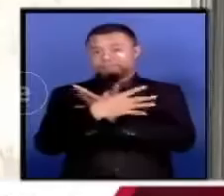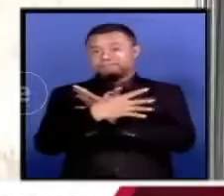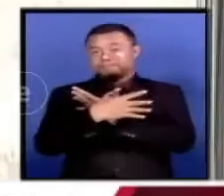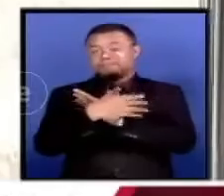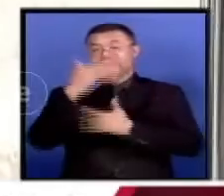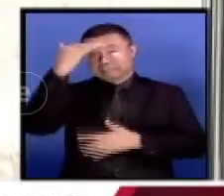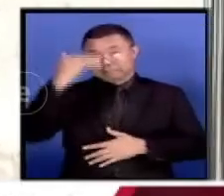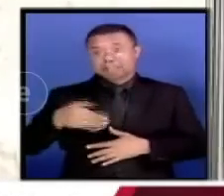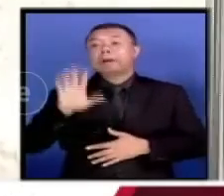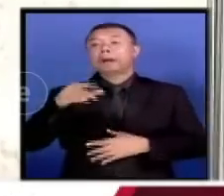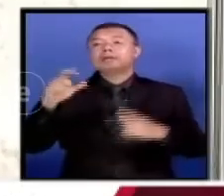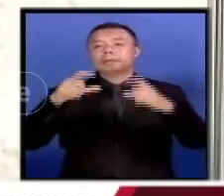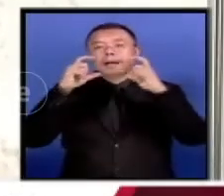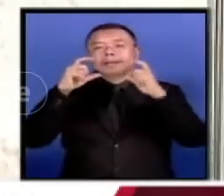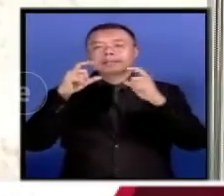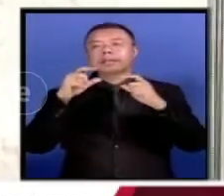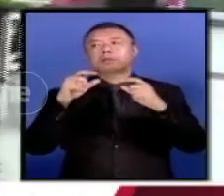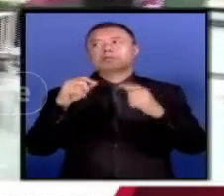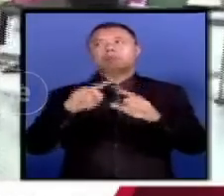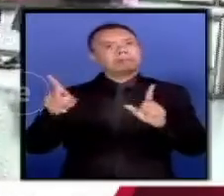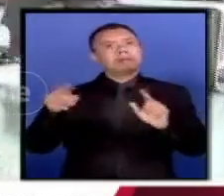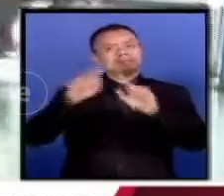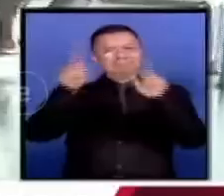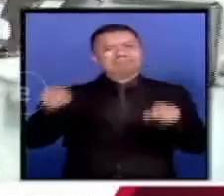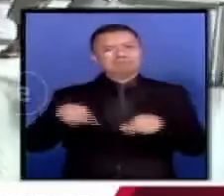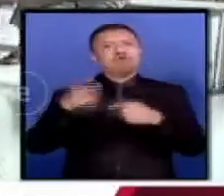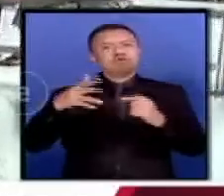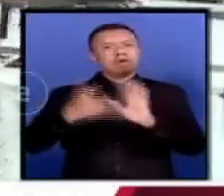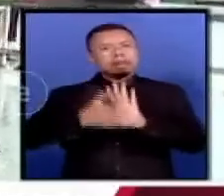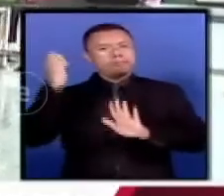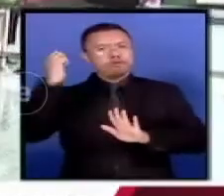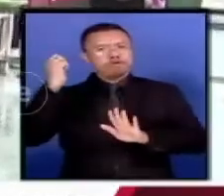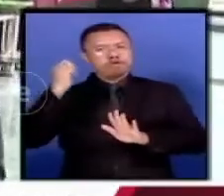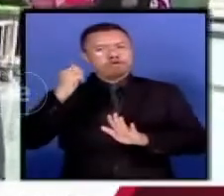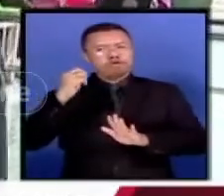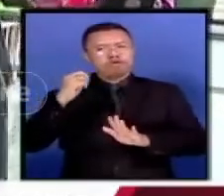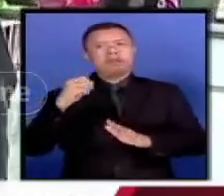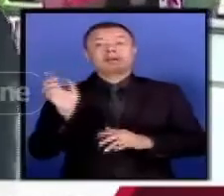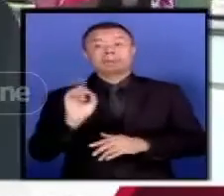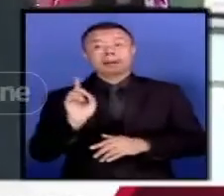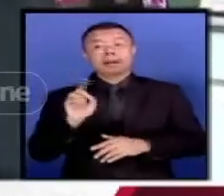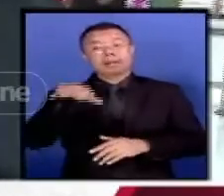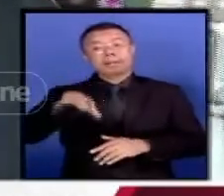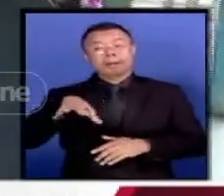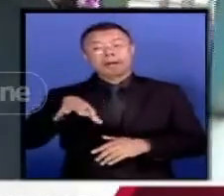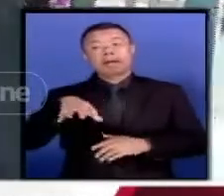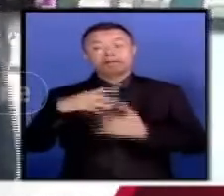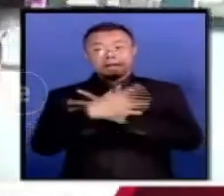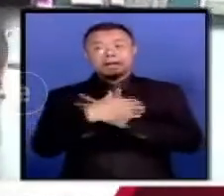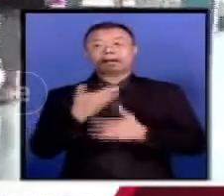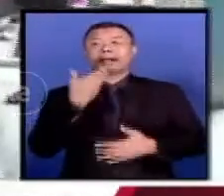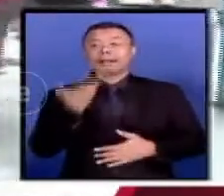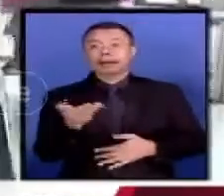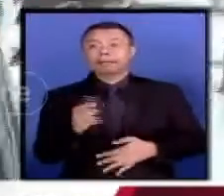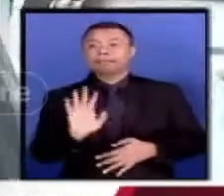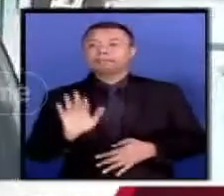yang masih menggunakan masker nih hari ini, padahal sudah ada wajib lagi nih, wajibkan untuk memakai masker di Transjakarta. Mari kita